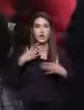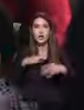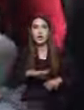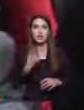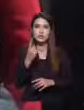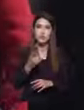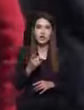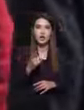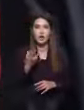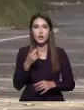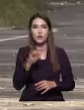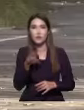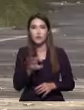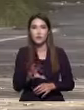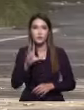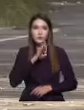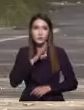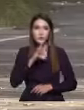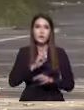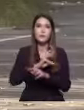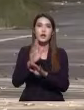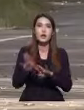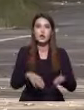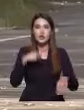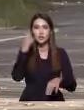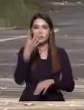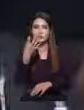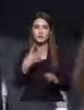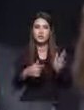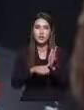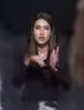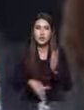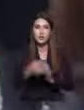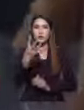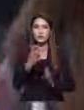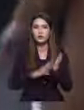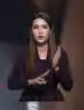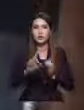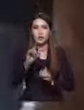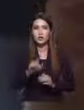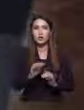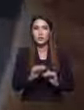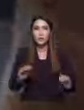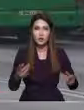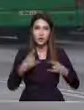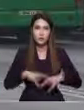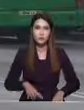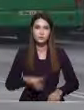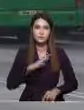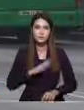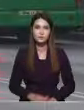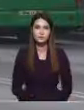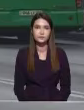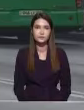нәресте бумы болды дейді. Биылғы пандемиядан кейінгі жылы 446 491 бала дүниеге келіпті.